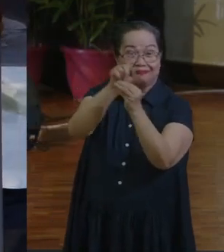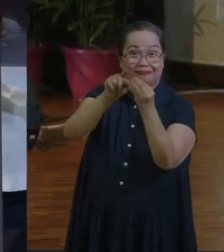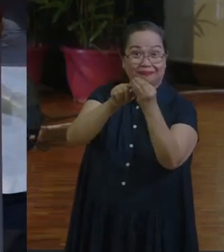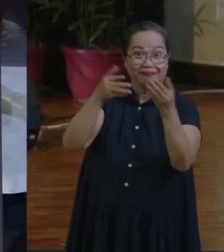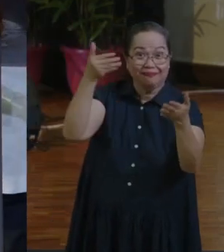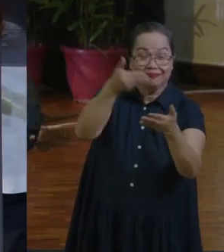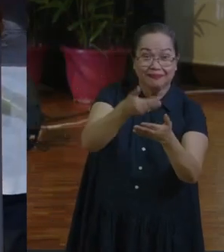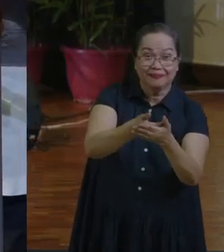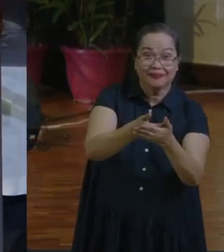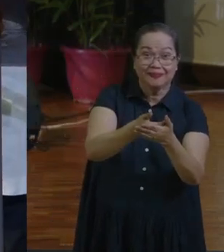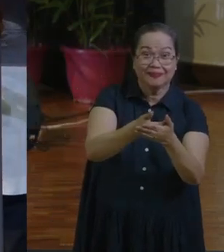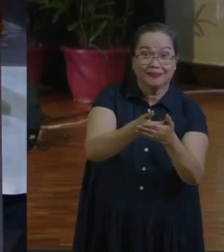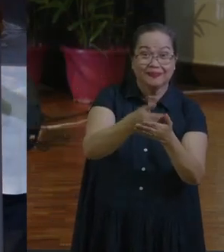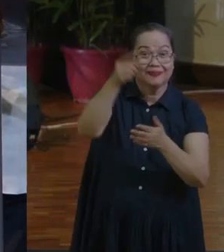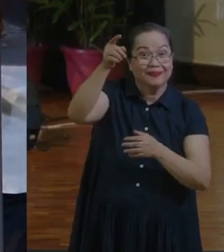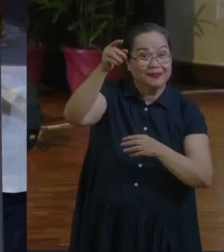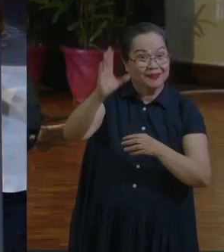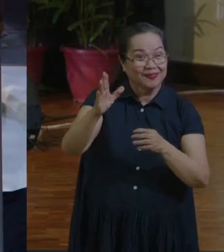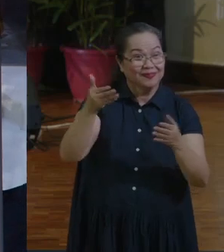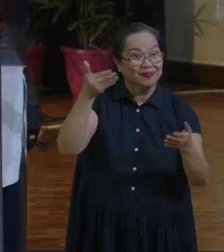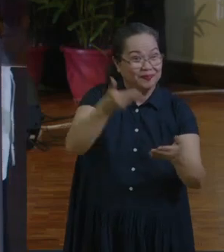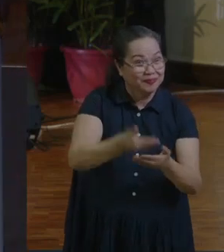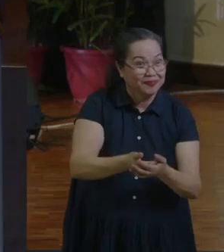darating na Mesiyas ng Diyos.